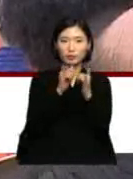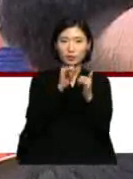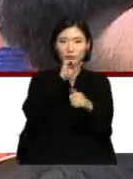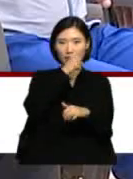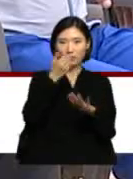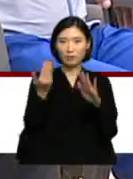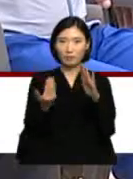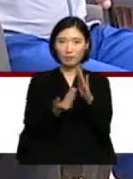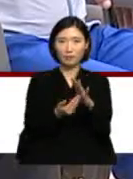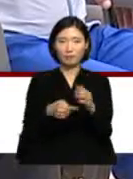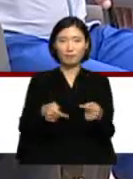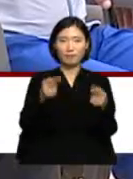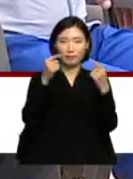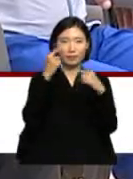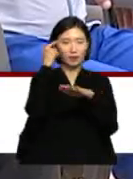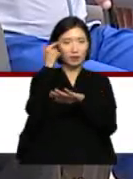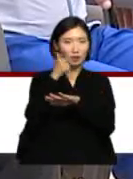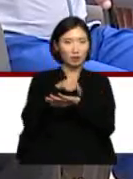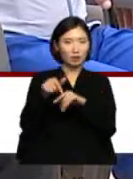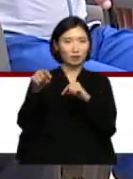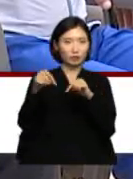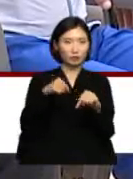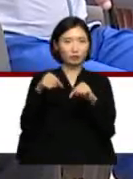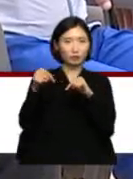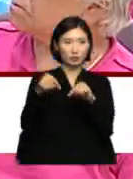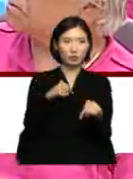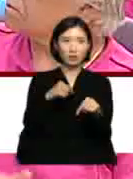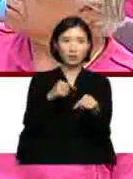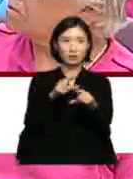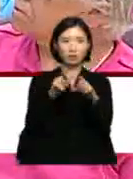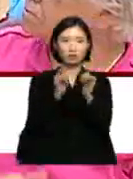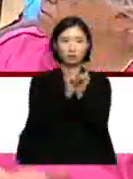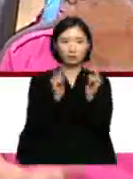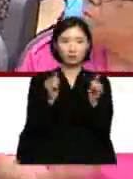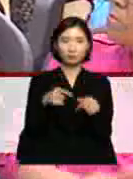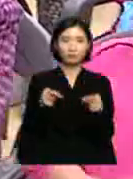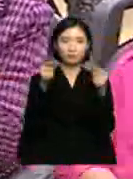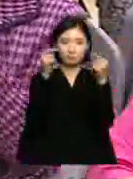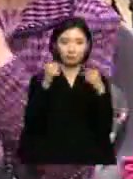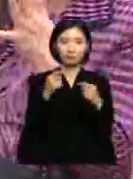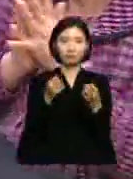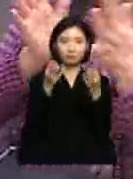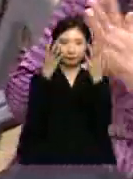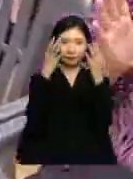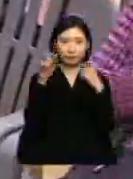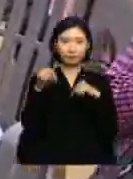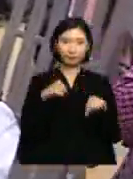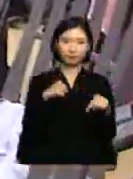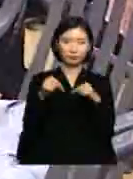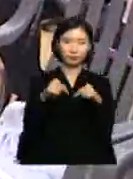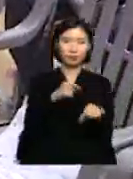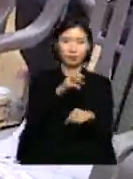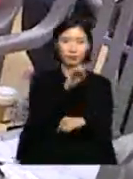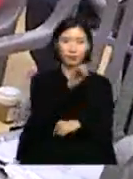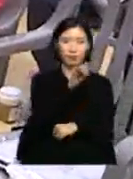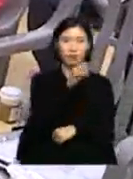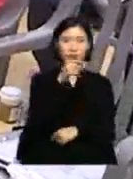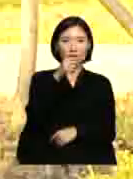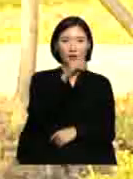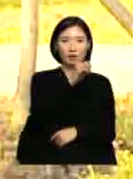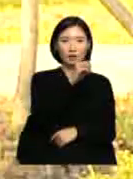과정에 참여하고 기획, 주최, 주관하는 주민참여형 행사로 진행됐습니다. 에코축제를